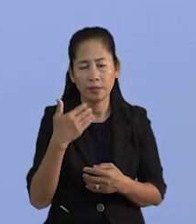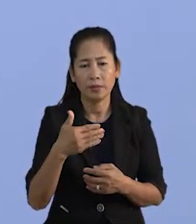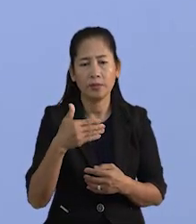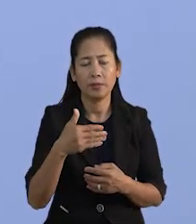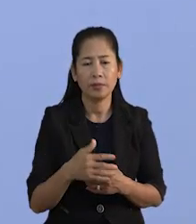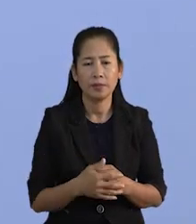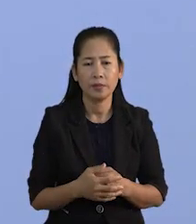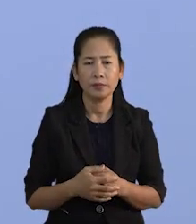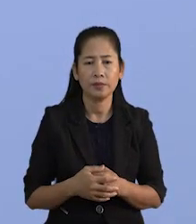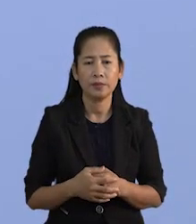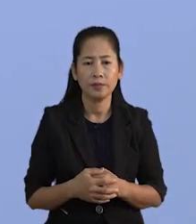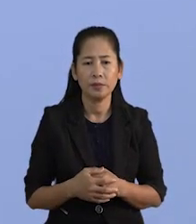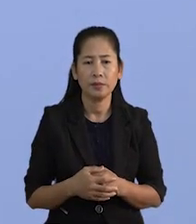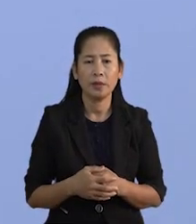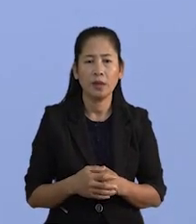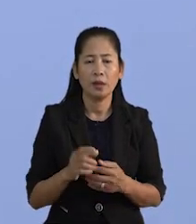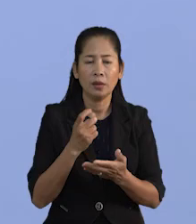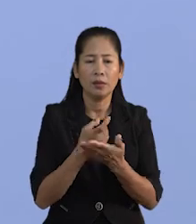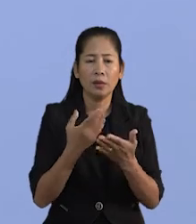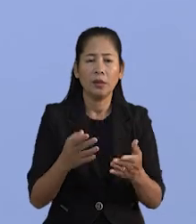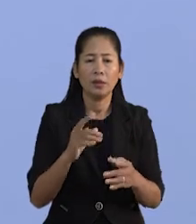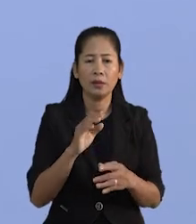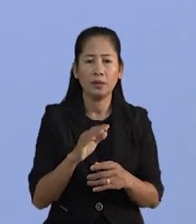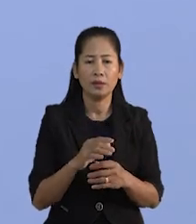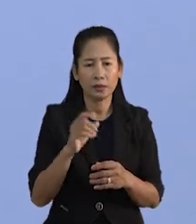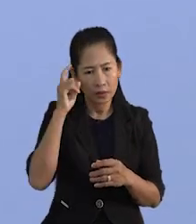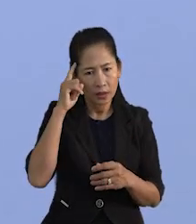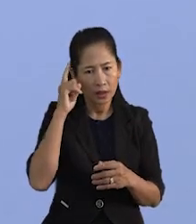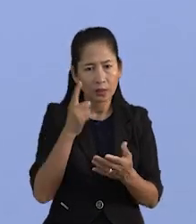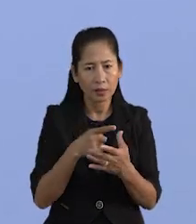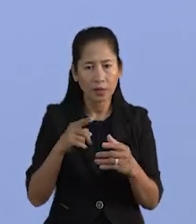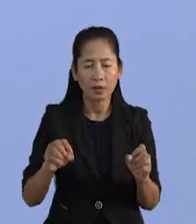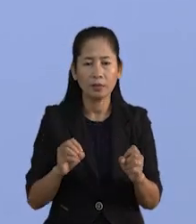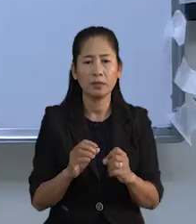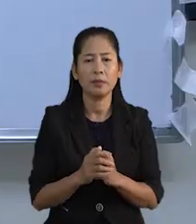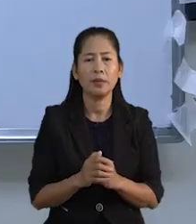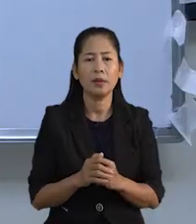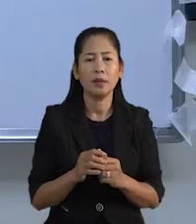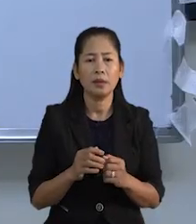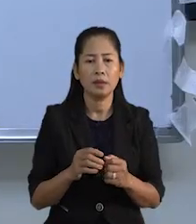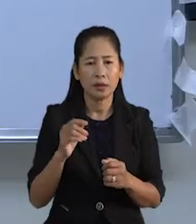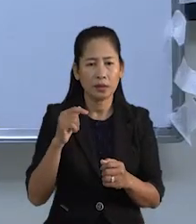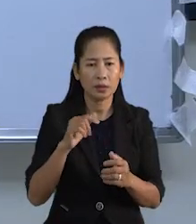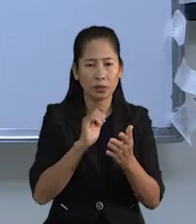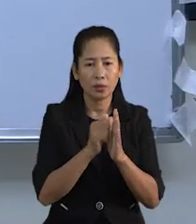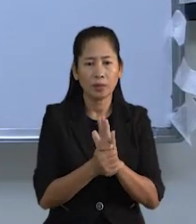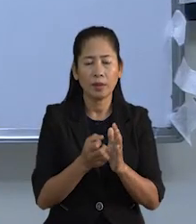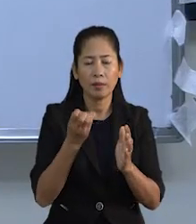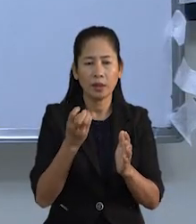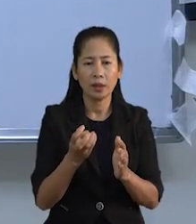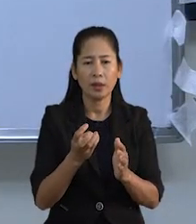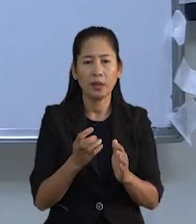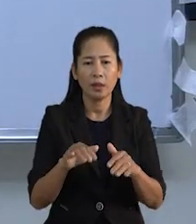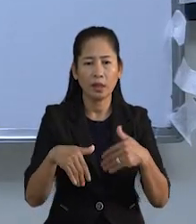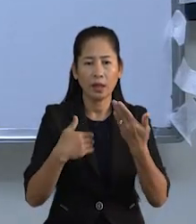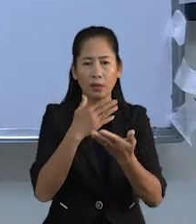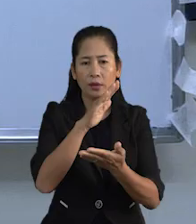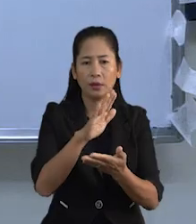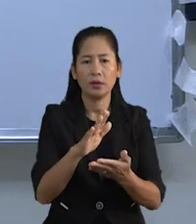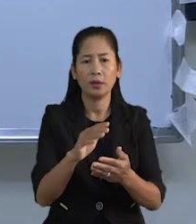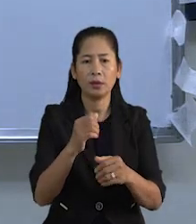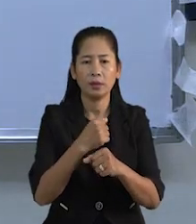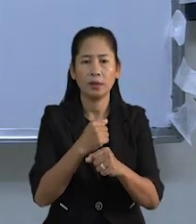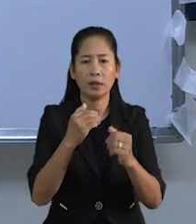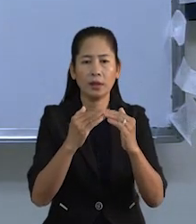ទី59យ៉ាងម៉េចដែរកូនយល់បានដែរឬទេតោះឥឡូវលោកគ្រូទុកពេលបន្តិចឲ្យកូន